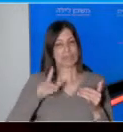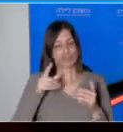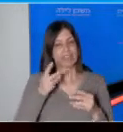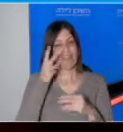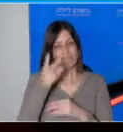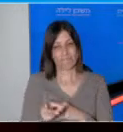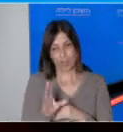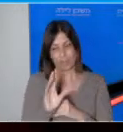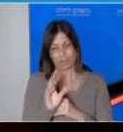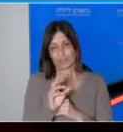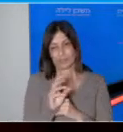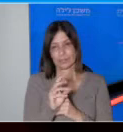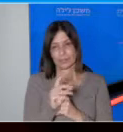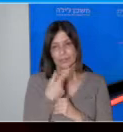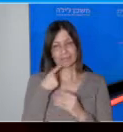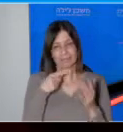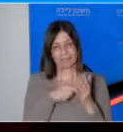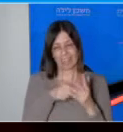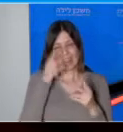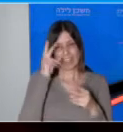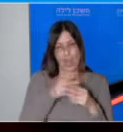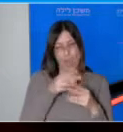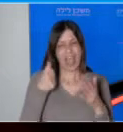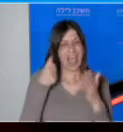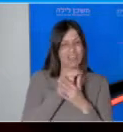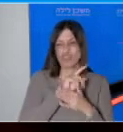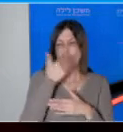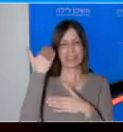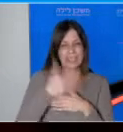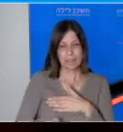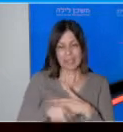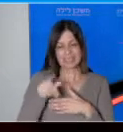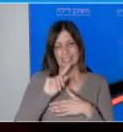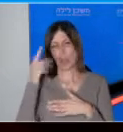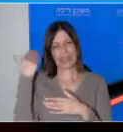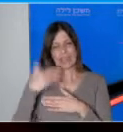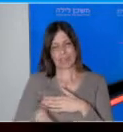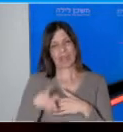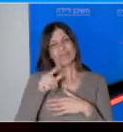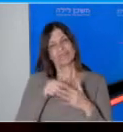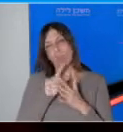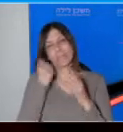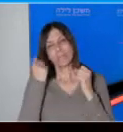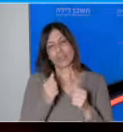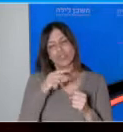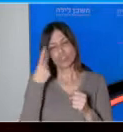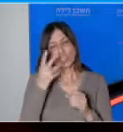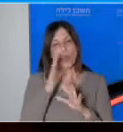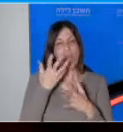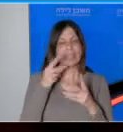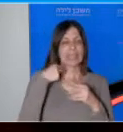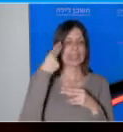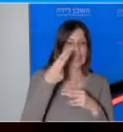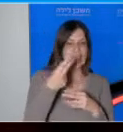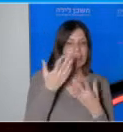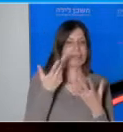יעבור, אבל בעקבות התחלואה, עד שזה לא נגמר, זה לא נגמר, ולכן לא בטוח שזה יהיה. יכול להיות שזה יהיה, אבל בוא נגיד